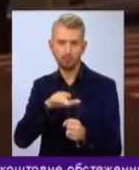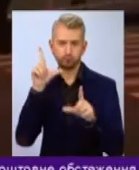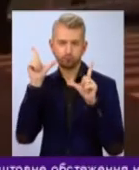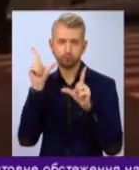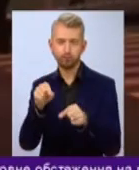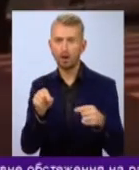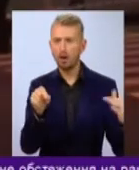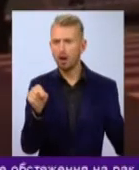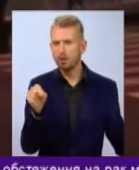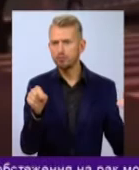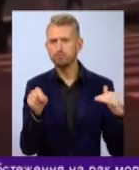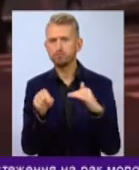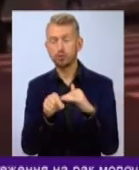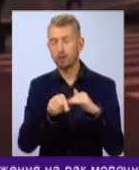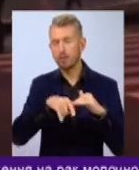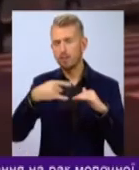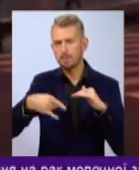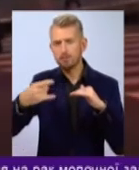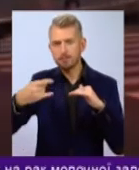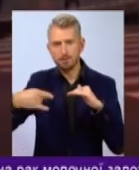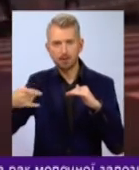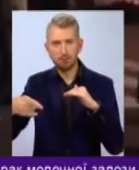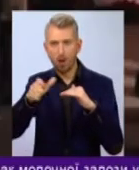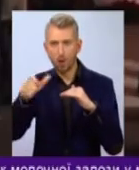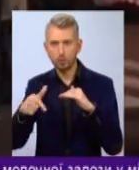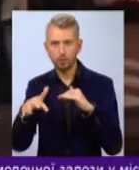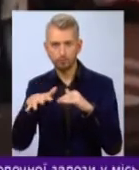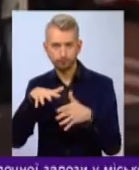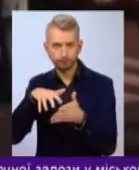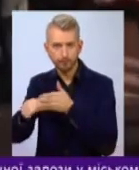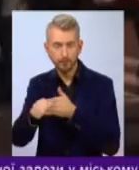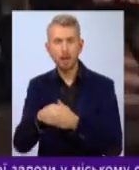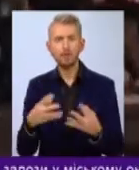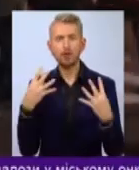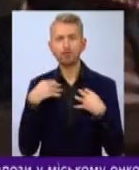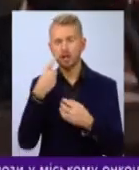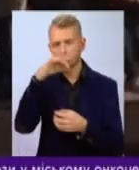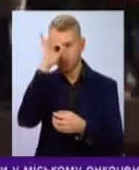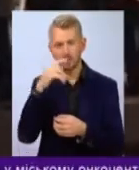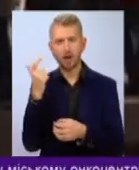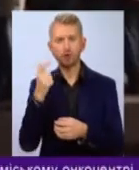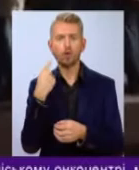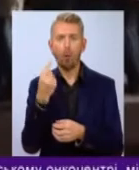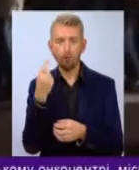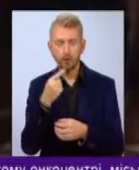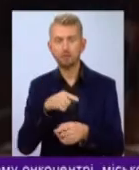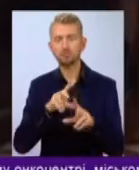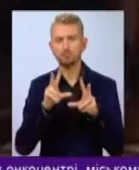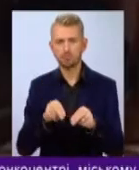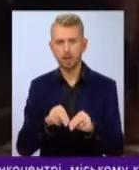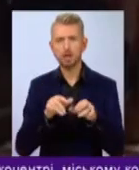іншим автомобілем, після чого джип понесло на перехожих. Начальник поліції Харківської області запевнив, що справу розслідуватимуть швидко.